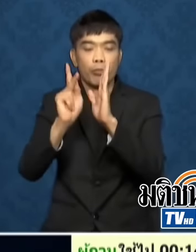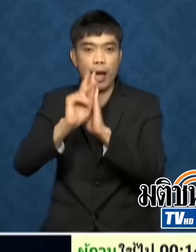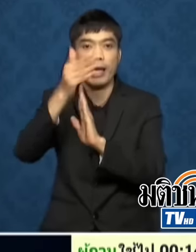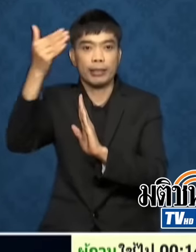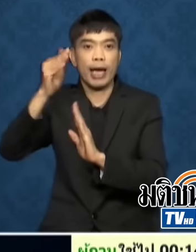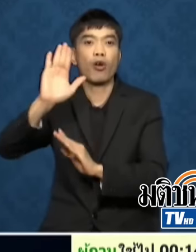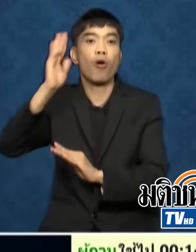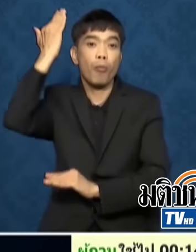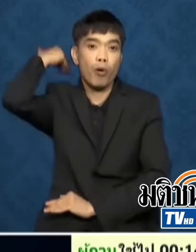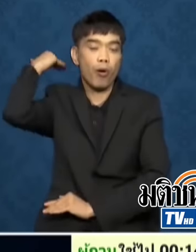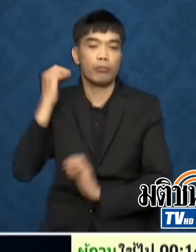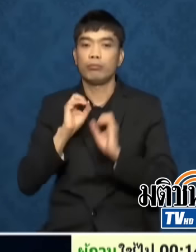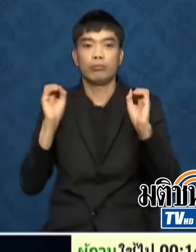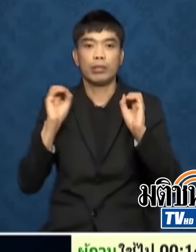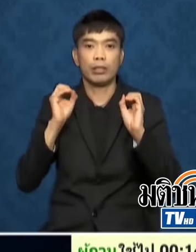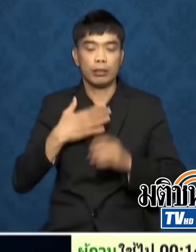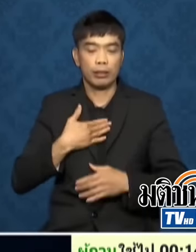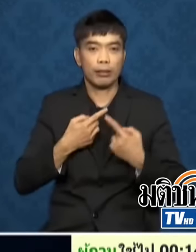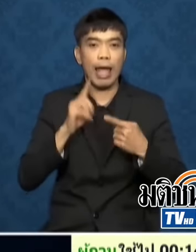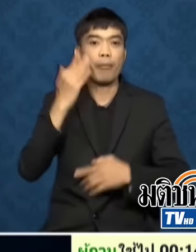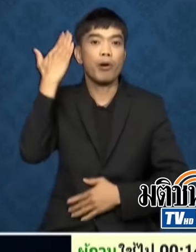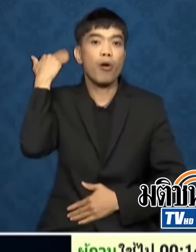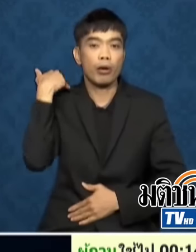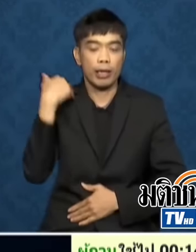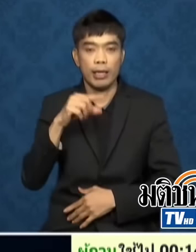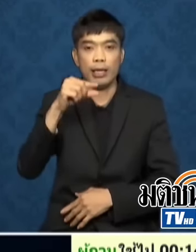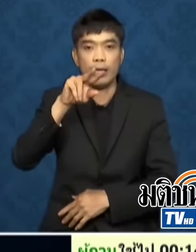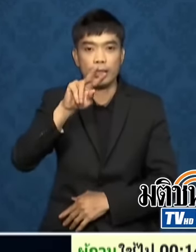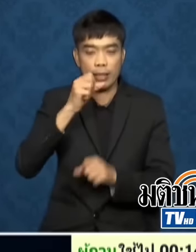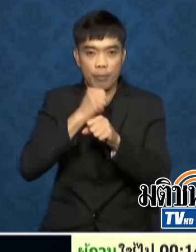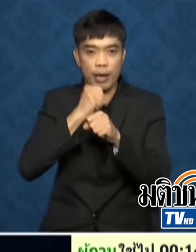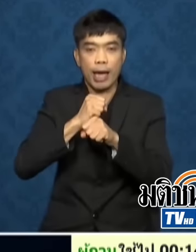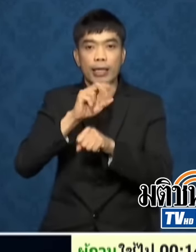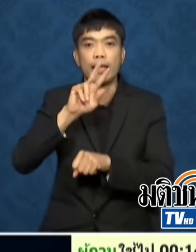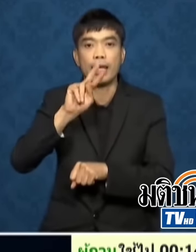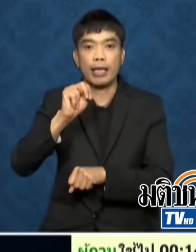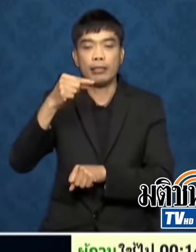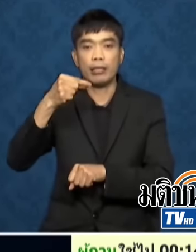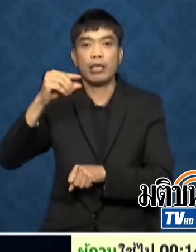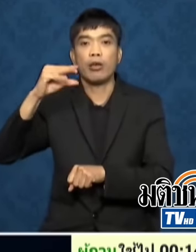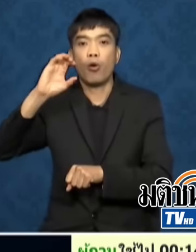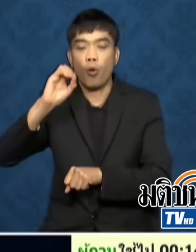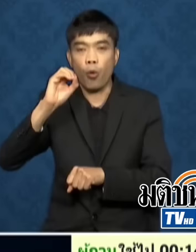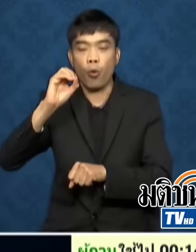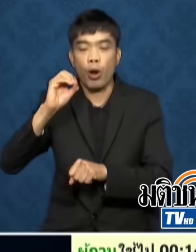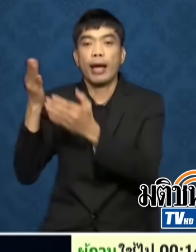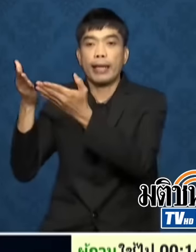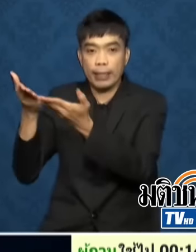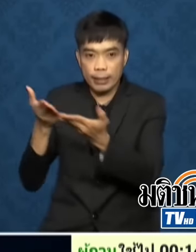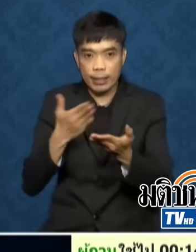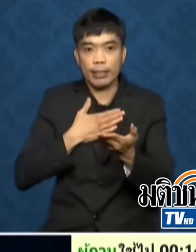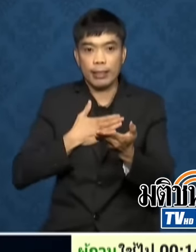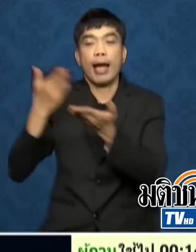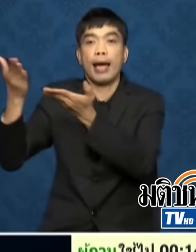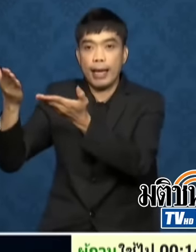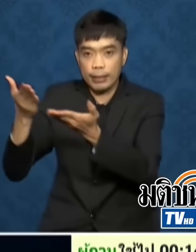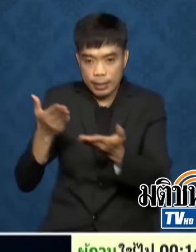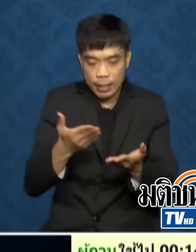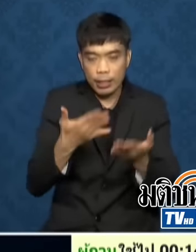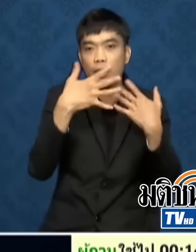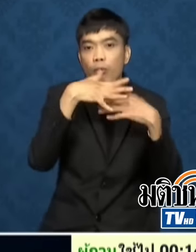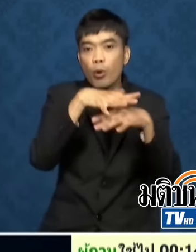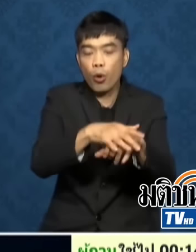านะที่วันนั้นเนี่ยทำงานเป็น NGO ได้รับเชิญจากสภานิติบัญญัติแห่งชาติให้ร่วมพิจารณาแล้วก็เป็นกรรมาธิการกฎหมาย